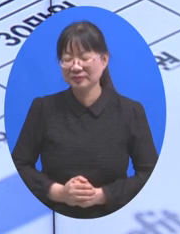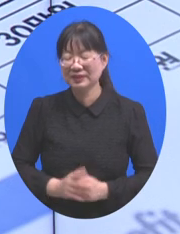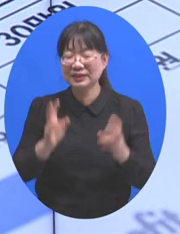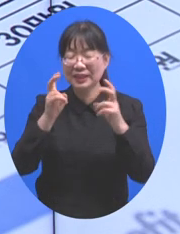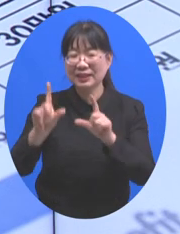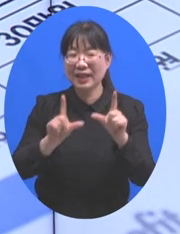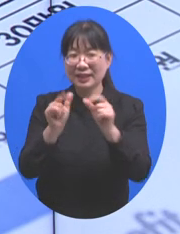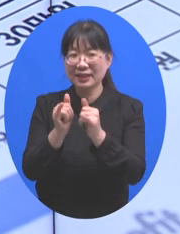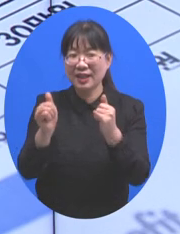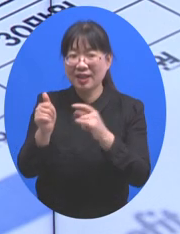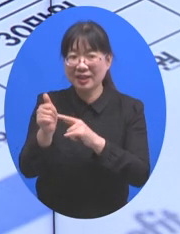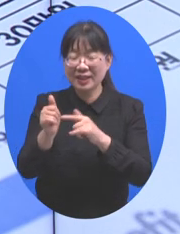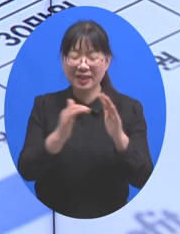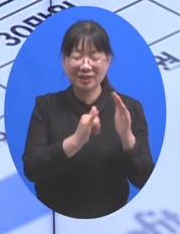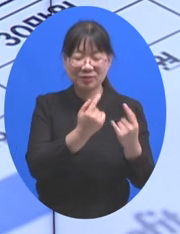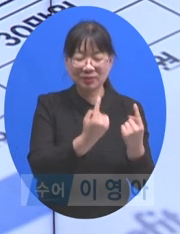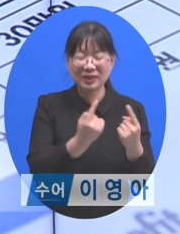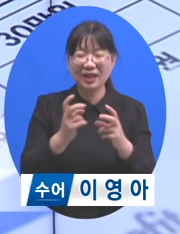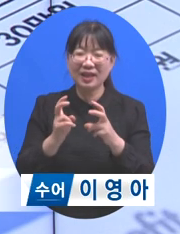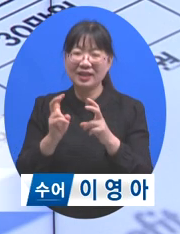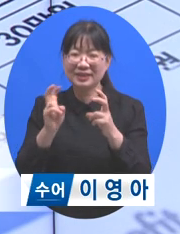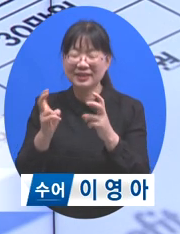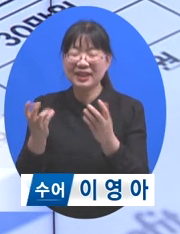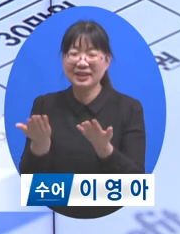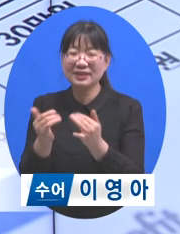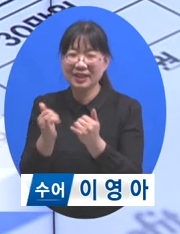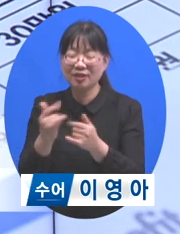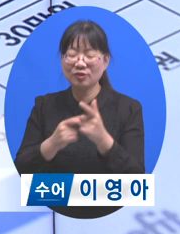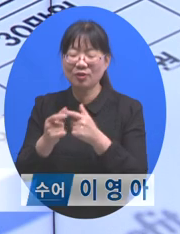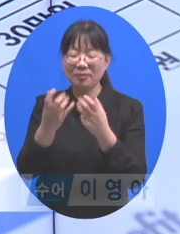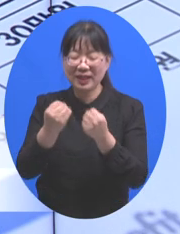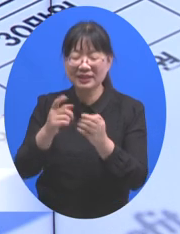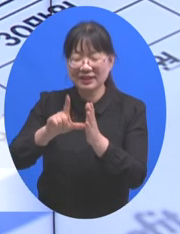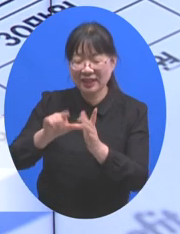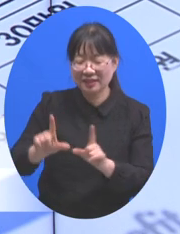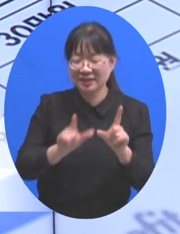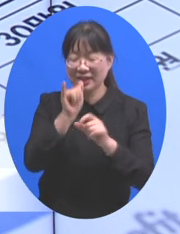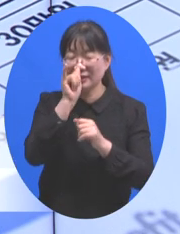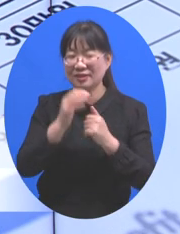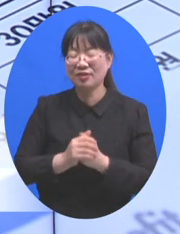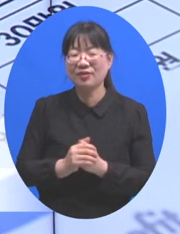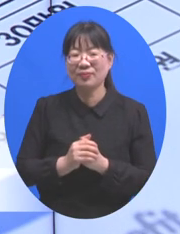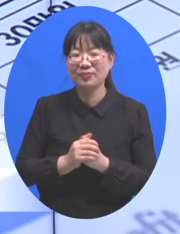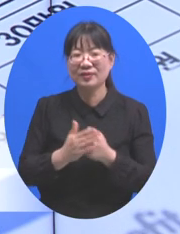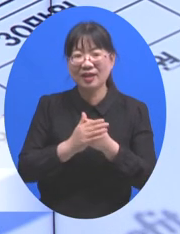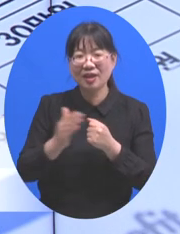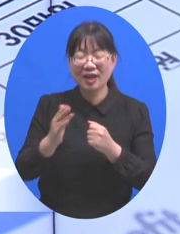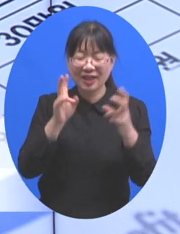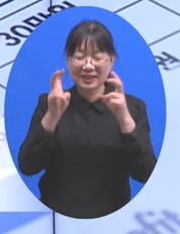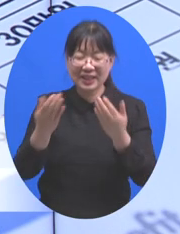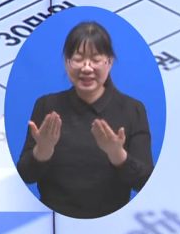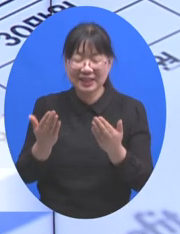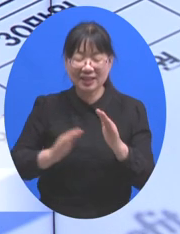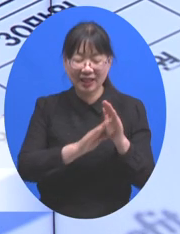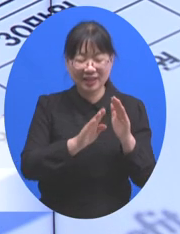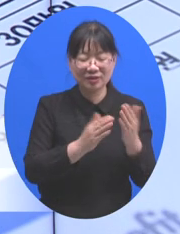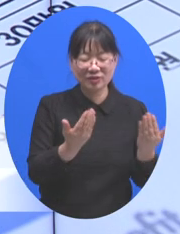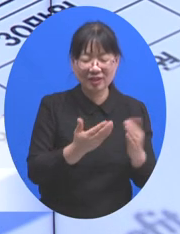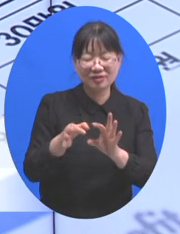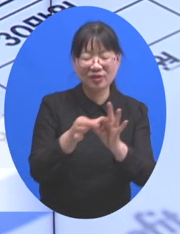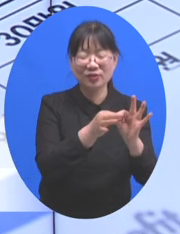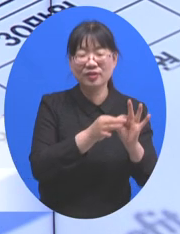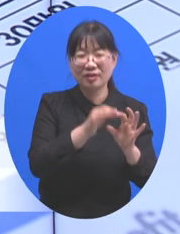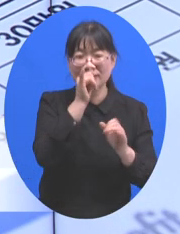직장 생활을 하시는 분들은 가족보다 직장 동료들과 더 많은 시간을 보내게 되는데요. 때문에 회사 일이 가정에도 영향을 미치게